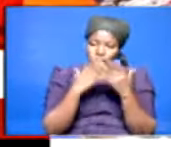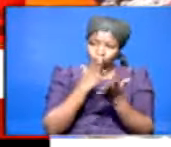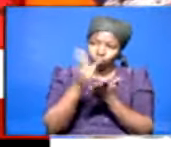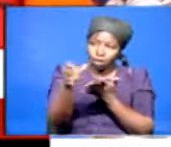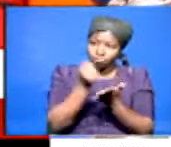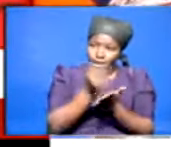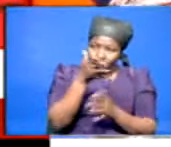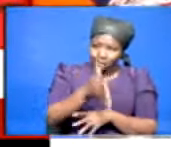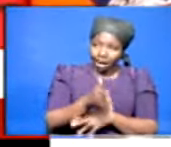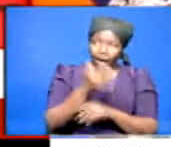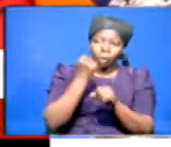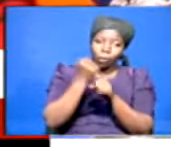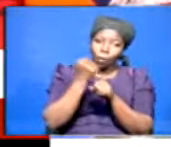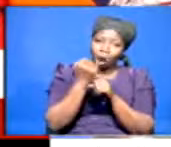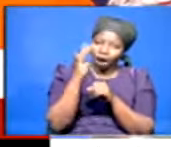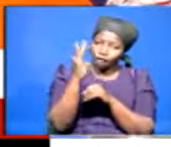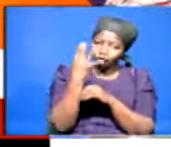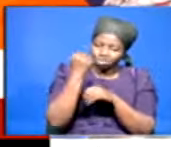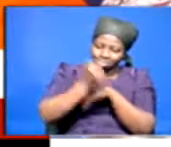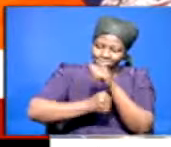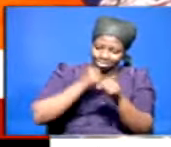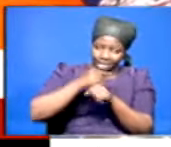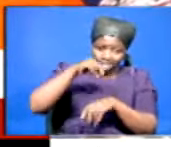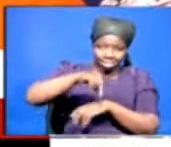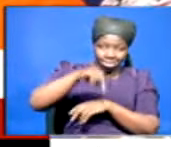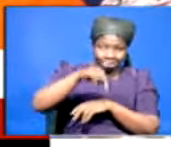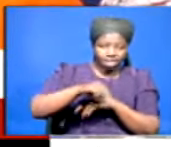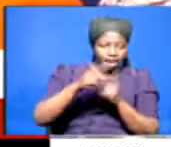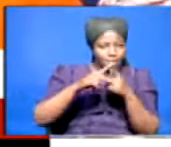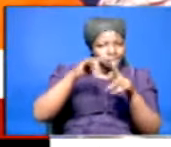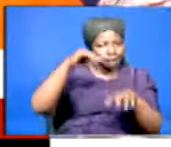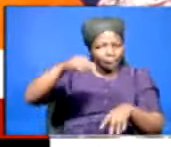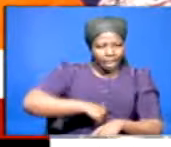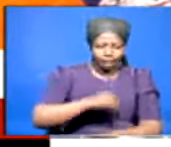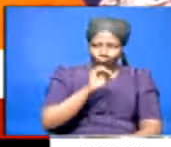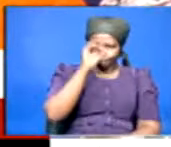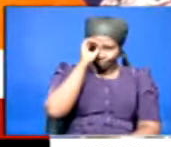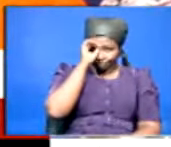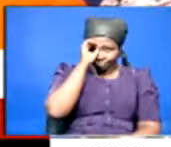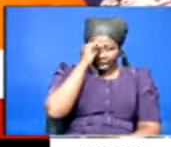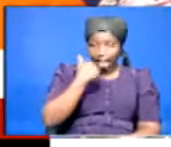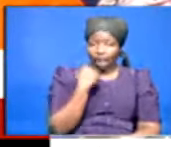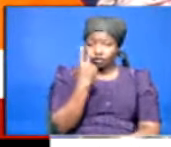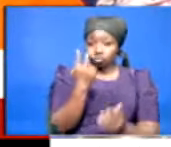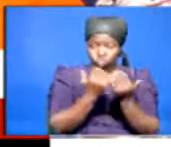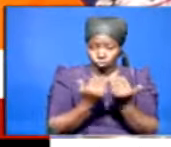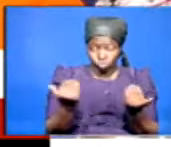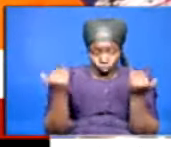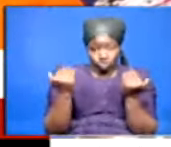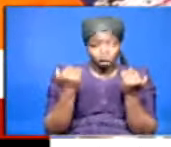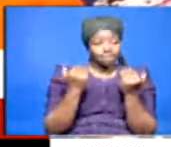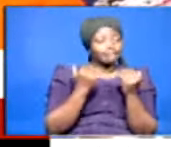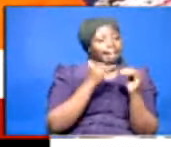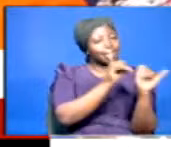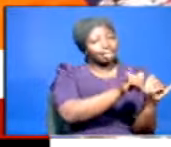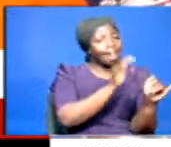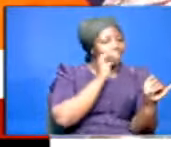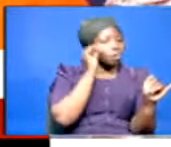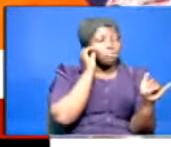4. Sijapata hata dururu. Niko na watoto wawili. Sasa inabidi nikae hapa nyumbani, sina kazi